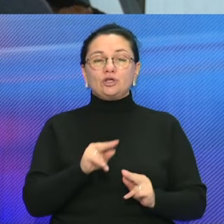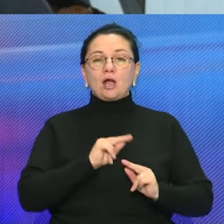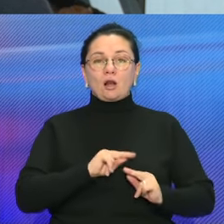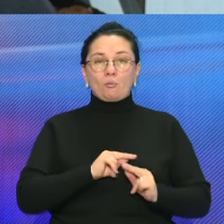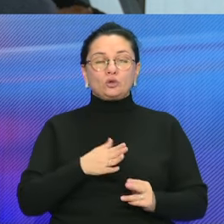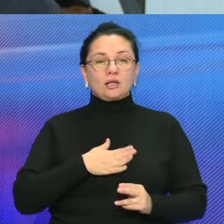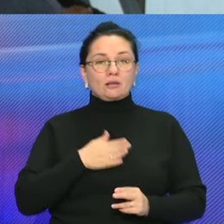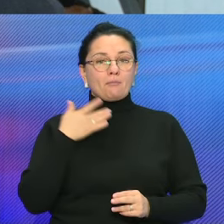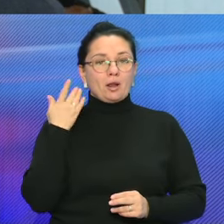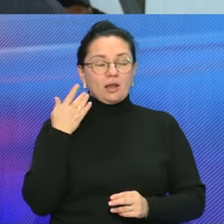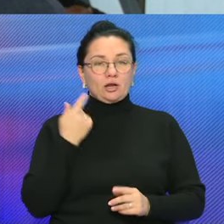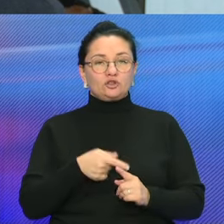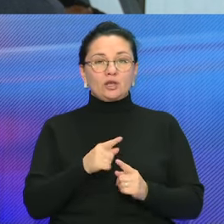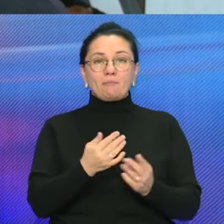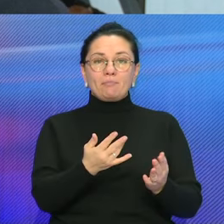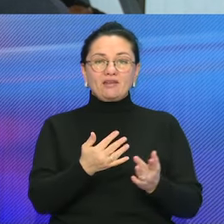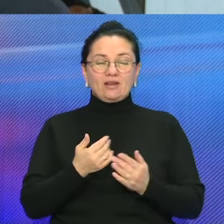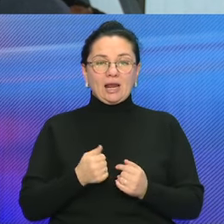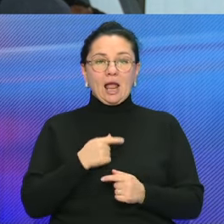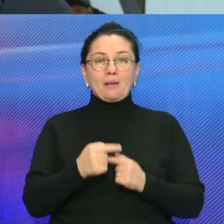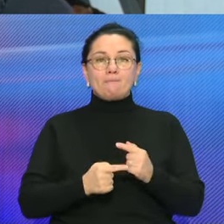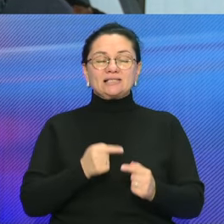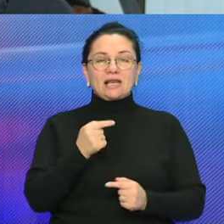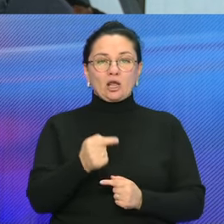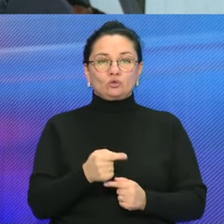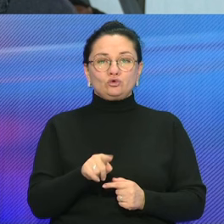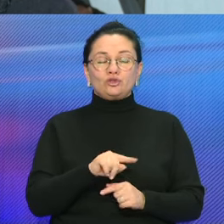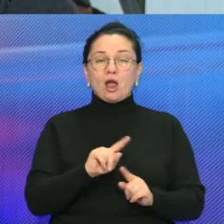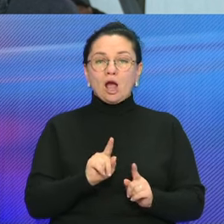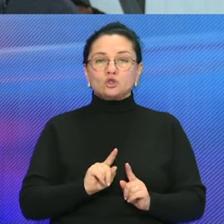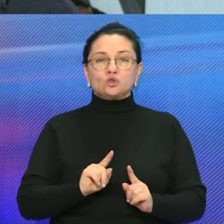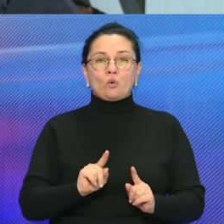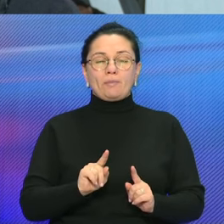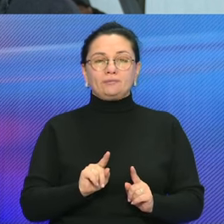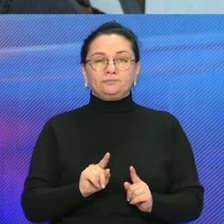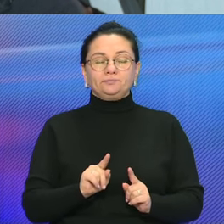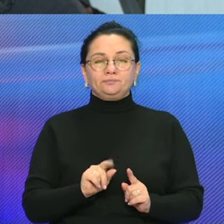легче, привлекая в последующем особо